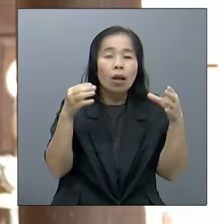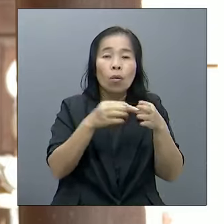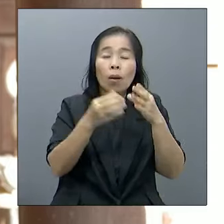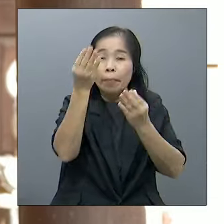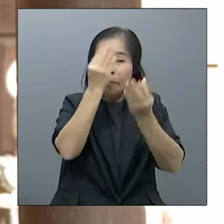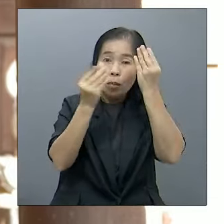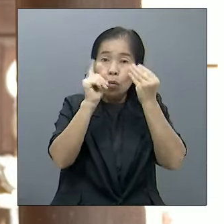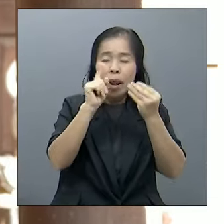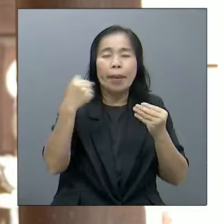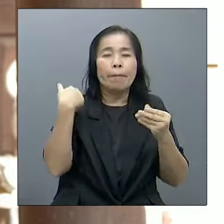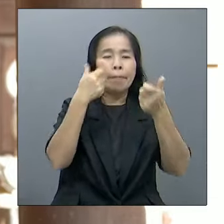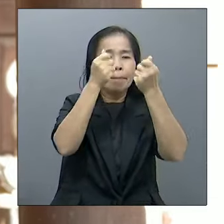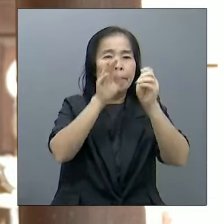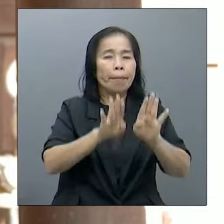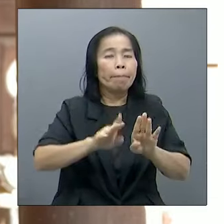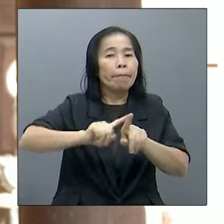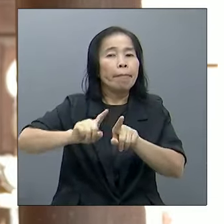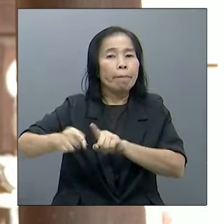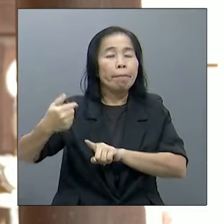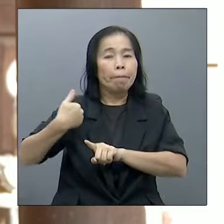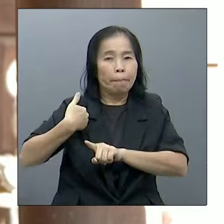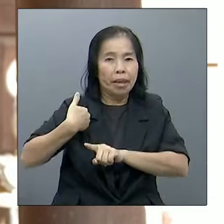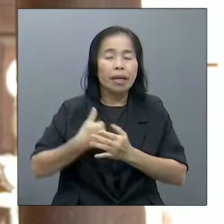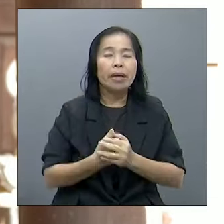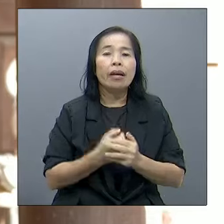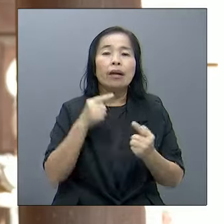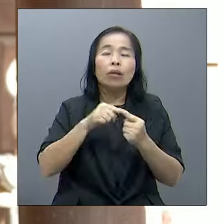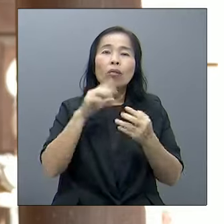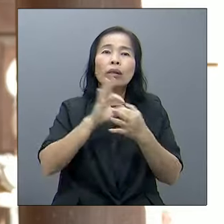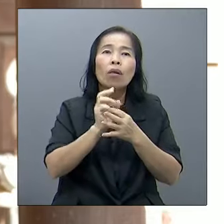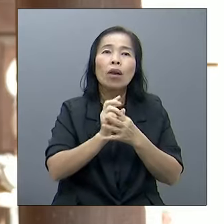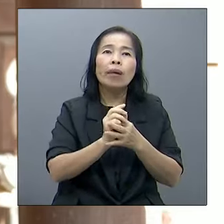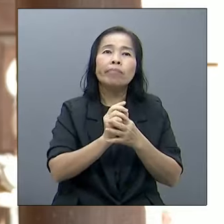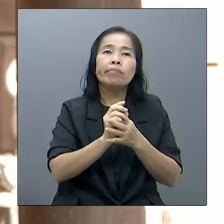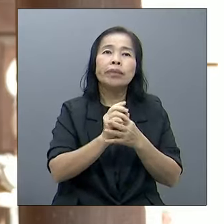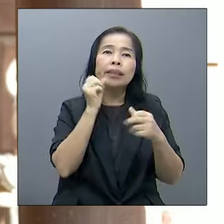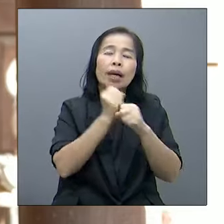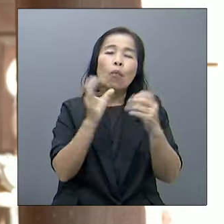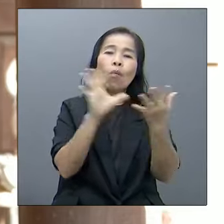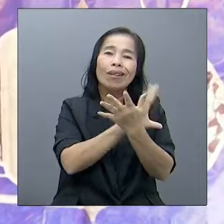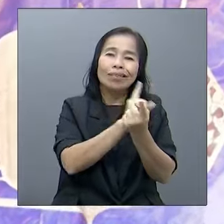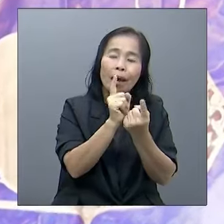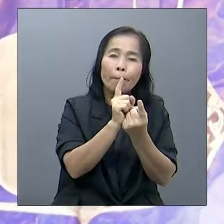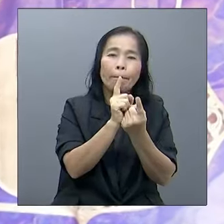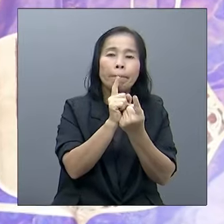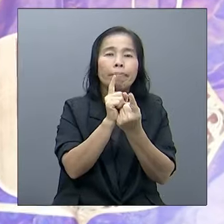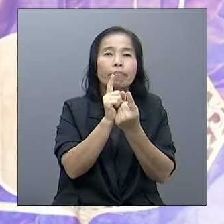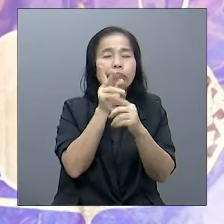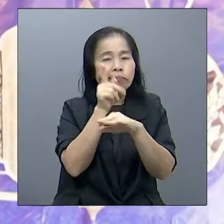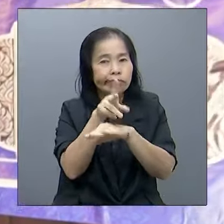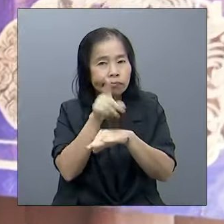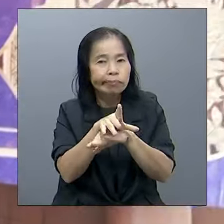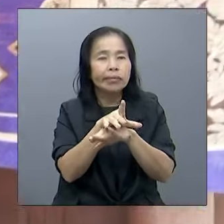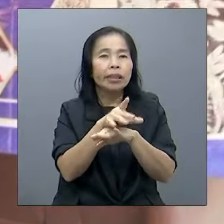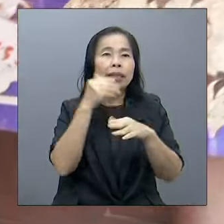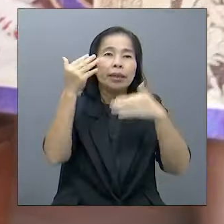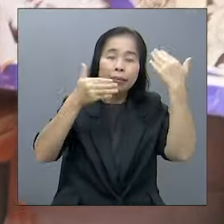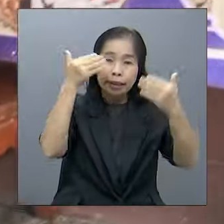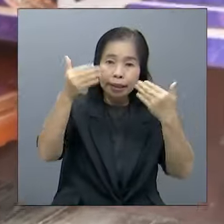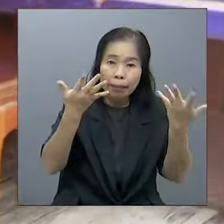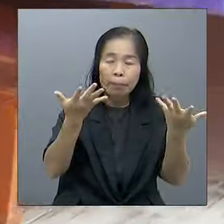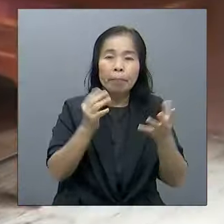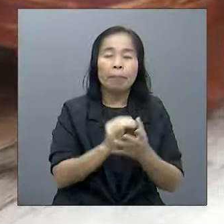ในหลากหลายรูปแบบอย่างเช่นเป็นการนำในเรื่องของเกี่ยวกับสื่อศิลปะวัฒนธรรมต่างๆในเพชรบุรีเนี่ยมาออกแบบเป็นกิจกรรมหรือว่